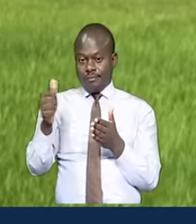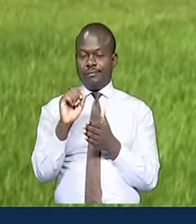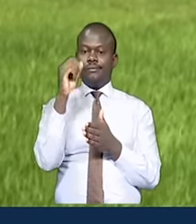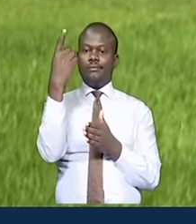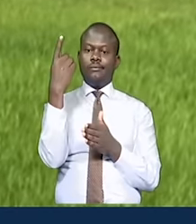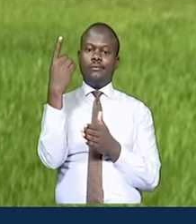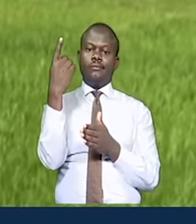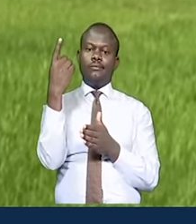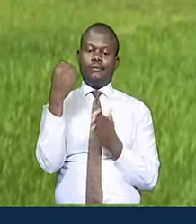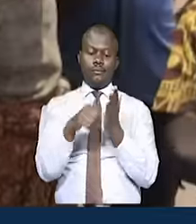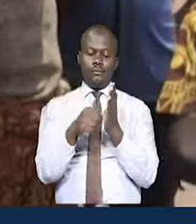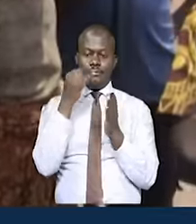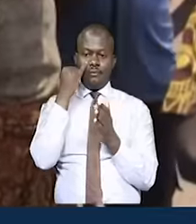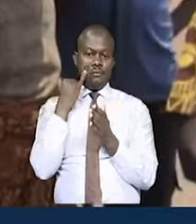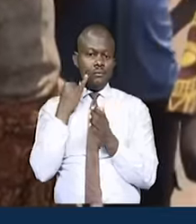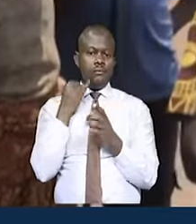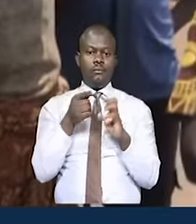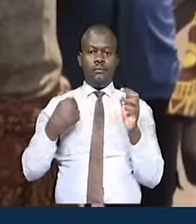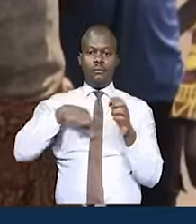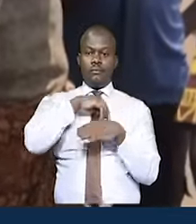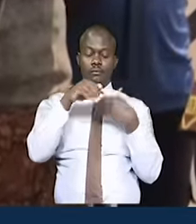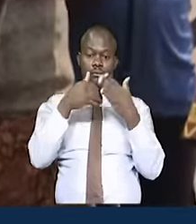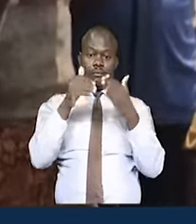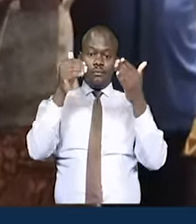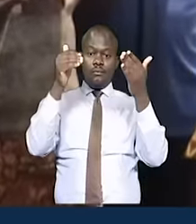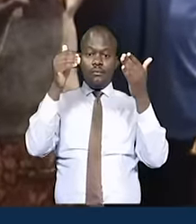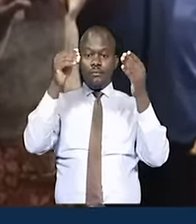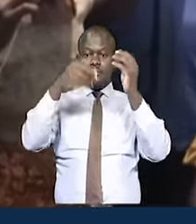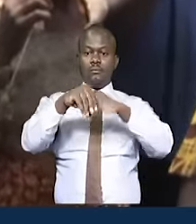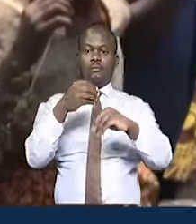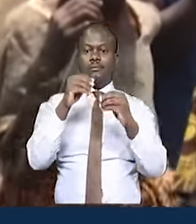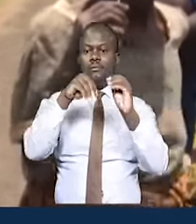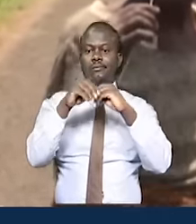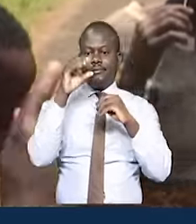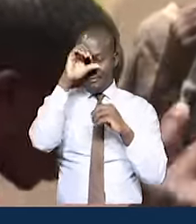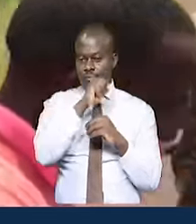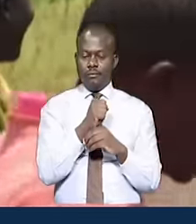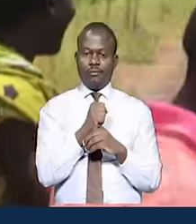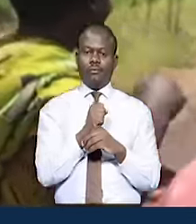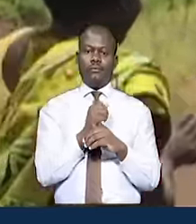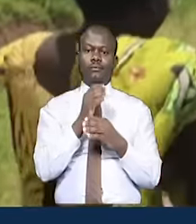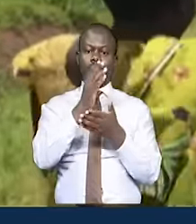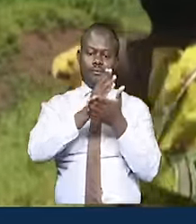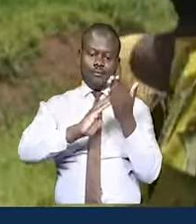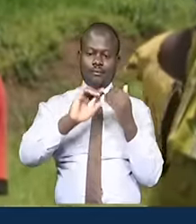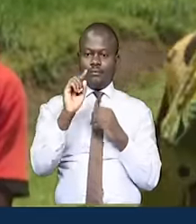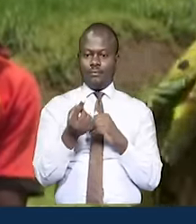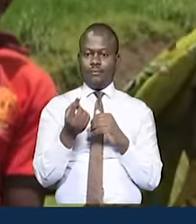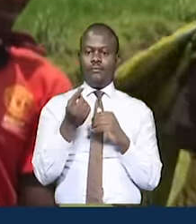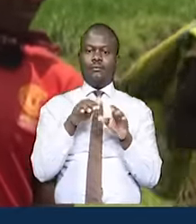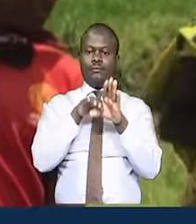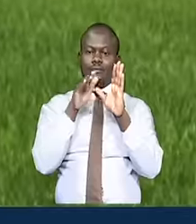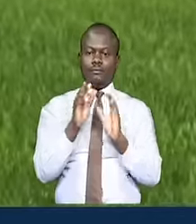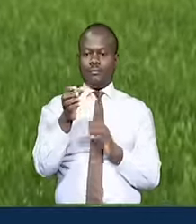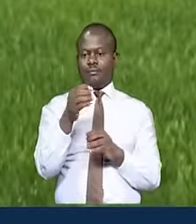mbere Ni ikibazo rero ariko twebwe twacuruza umusaruro tukayabura ubwo kugeza ubu hafi kimwe cy'akabiri cy'abanyamuryango barenga igihumbi biyi